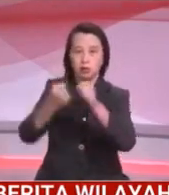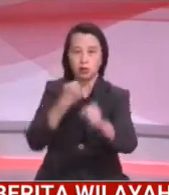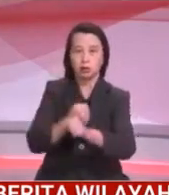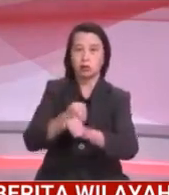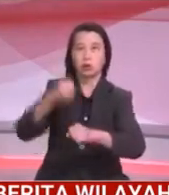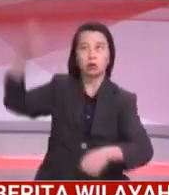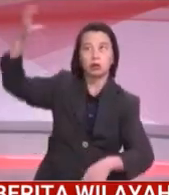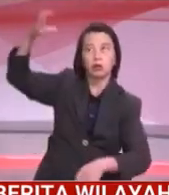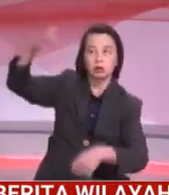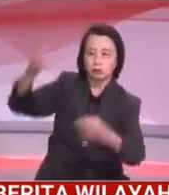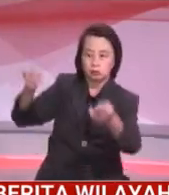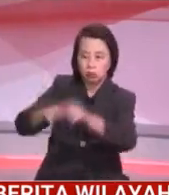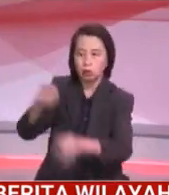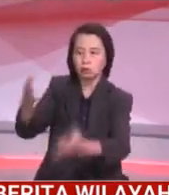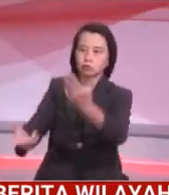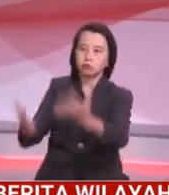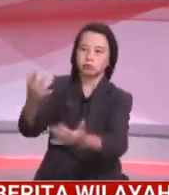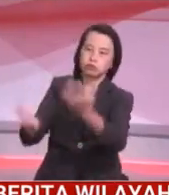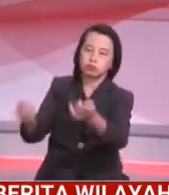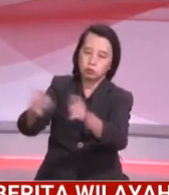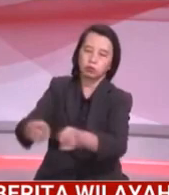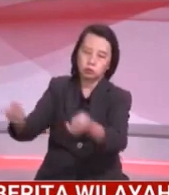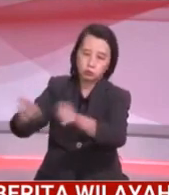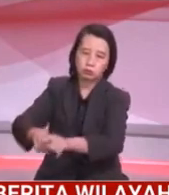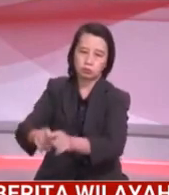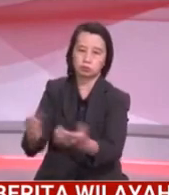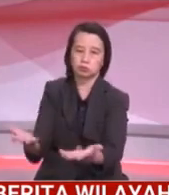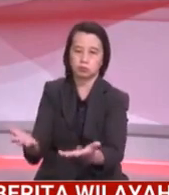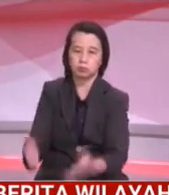musim kemarau ia akan terjadi.